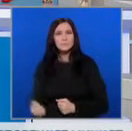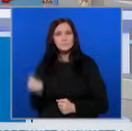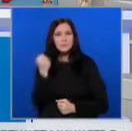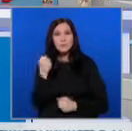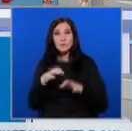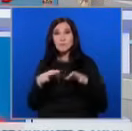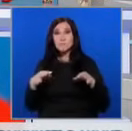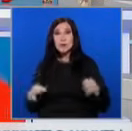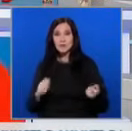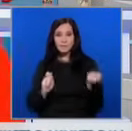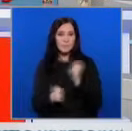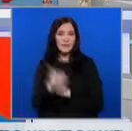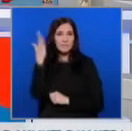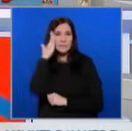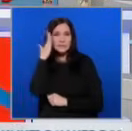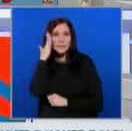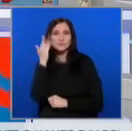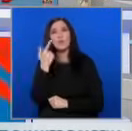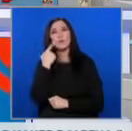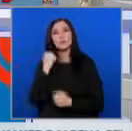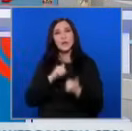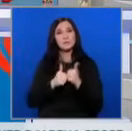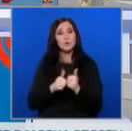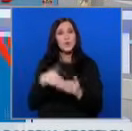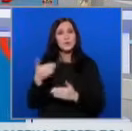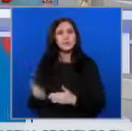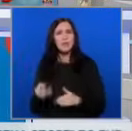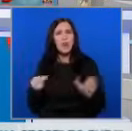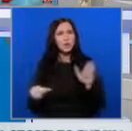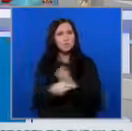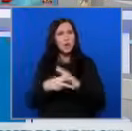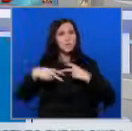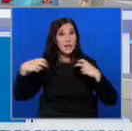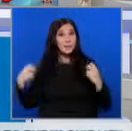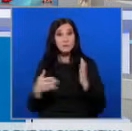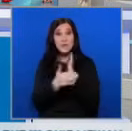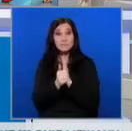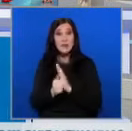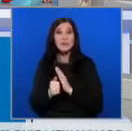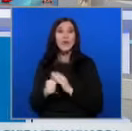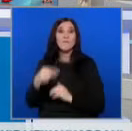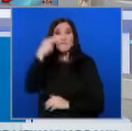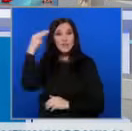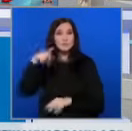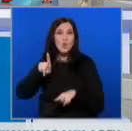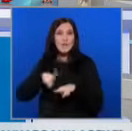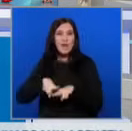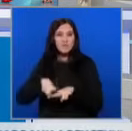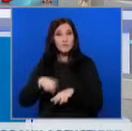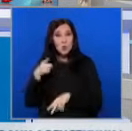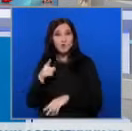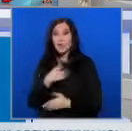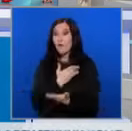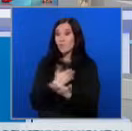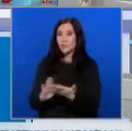Драконовски мерки и промени в Министерството на младежта и спорта след корупционния скандал с експерт във ведомството Иван Иванов. Той ще